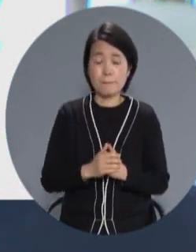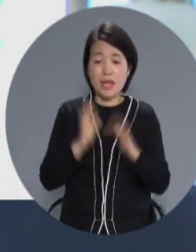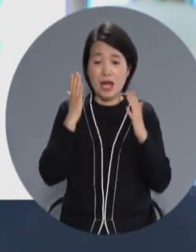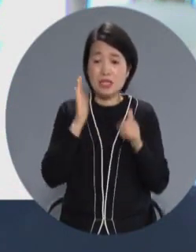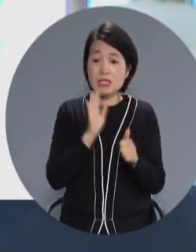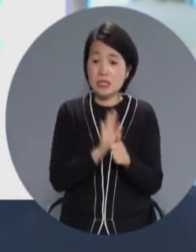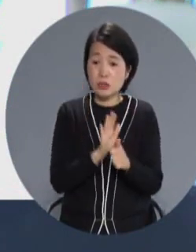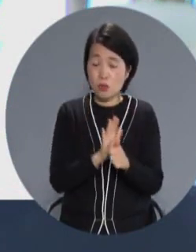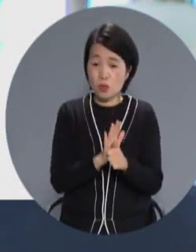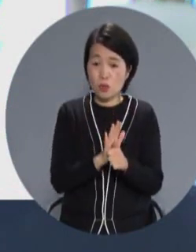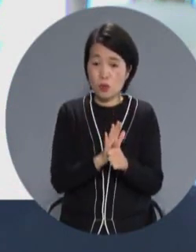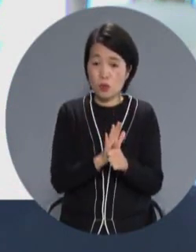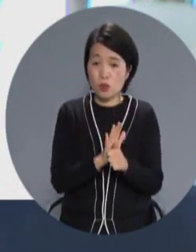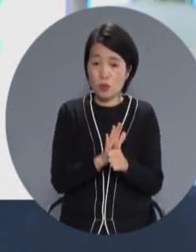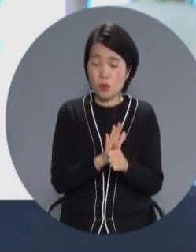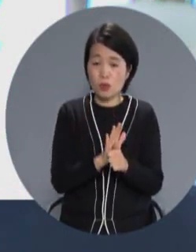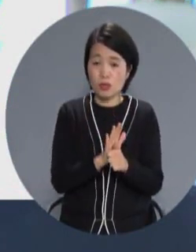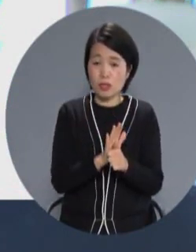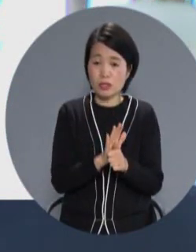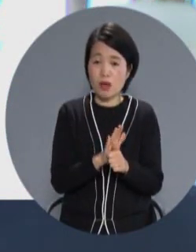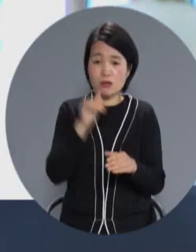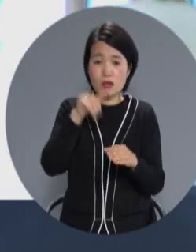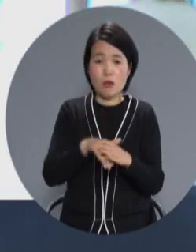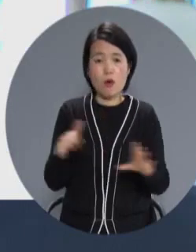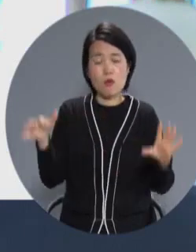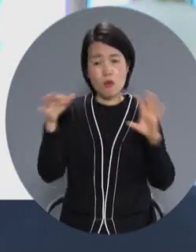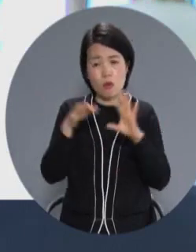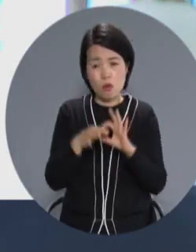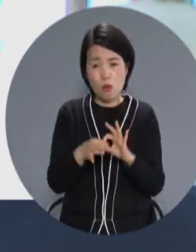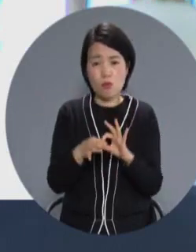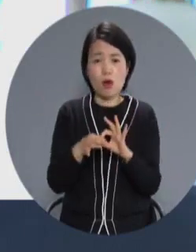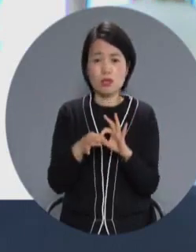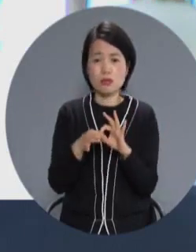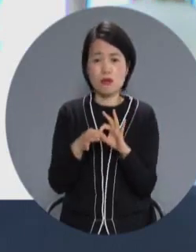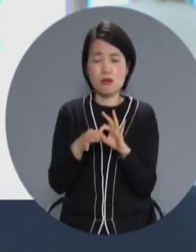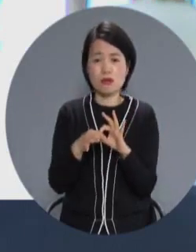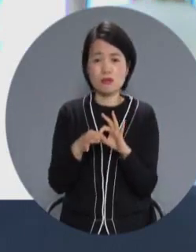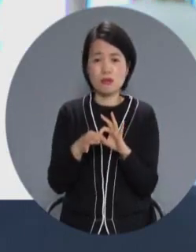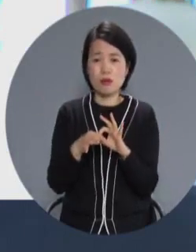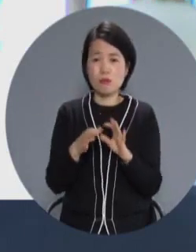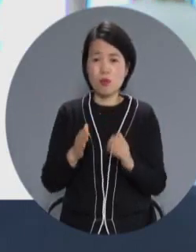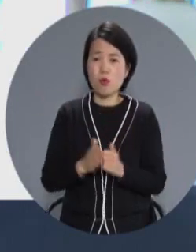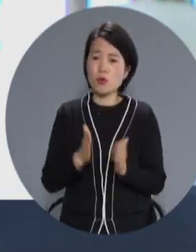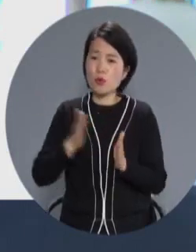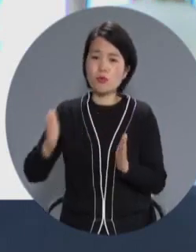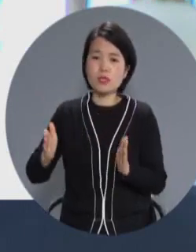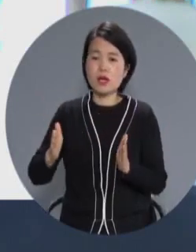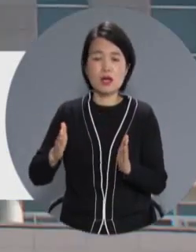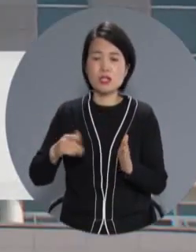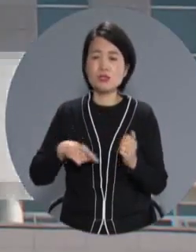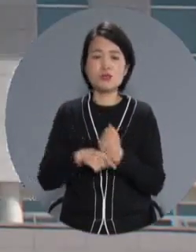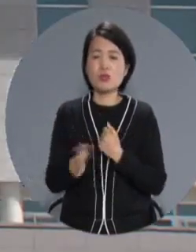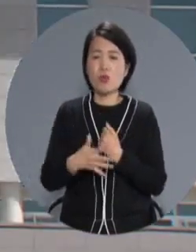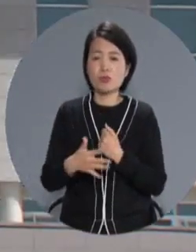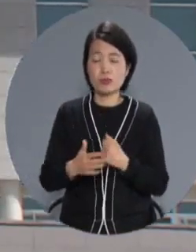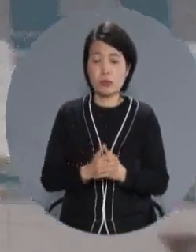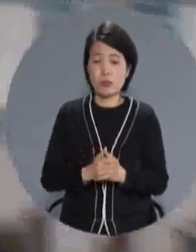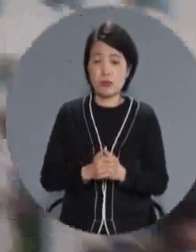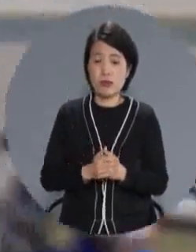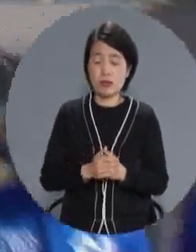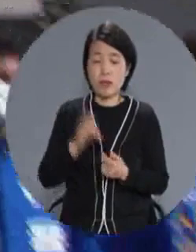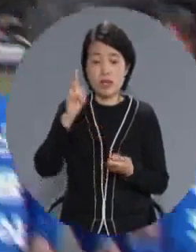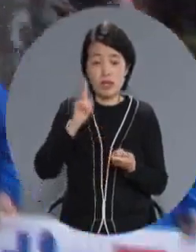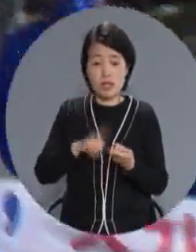지원을 마냥 그 선거하고 결부를 시켜가지고 뒤로 연장할 명분도 없고요. 하지만 이를